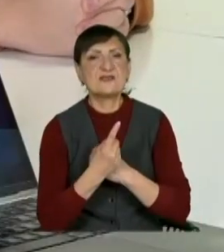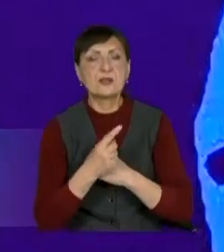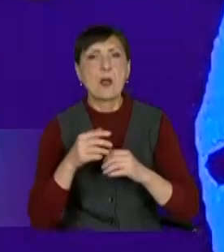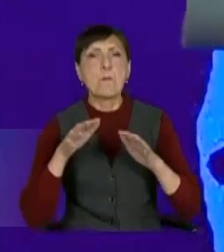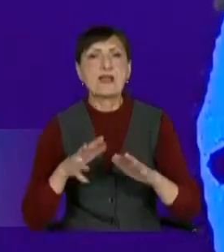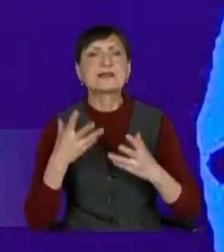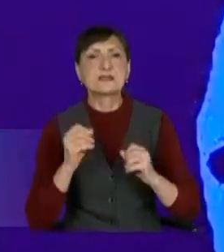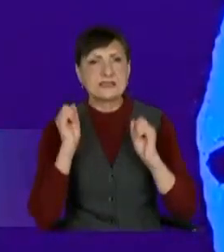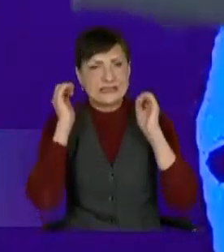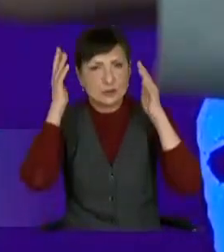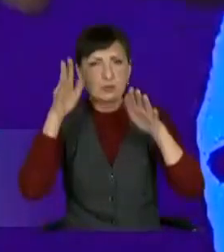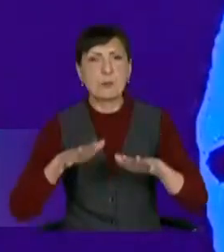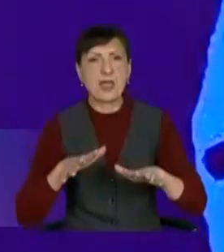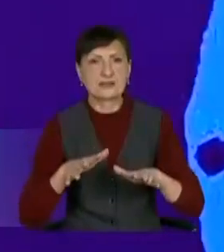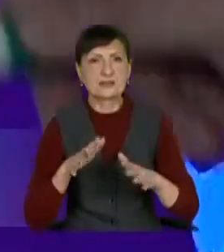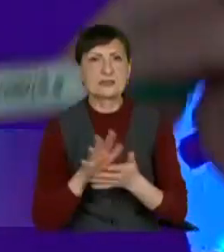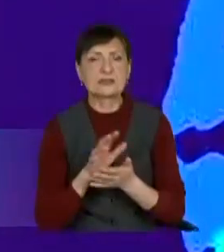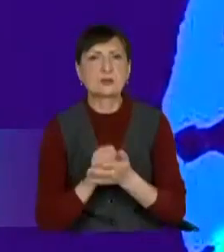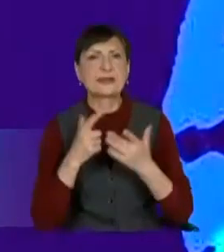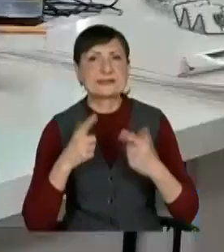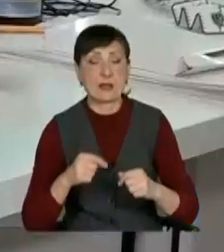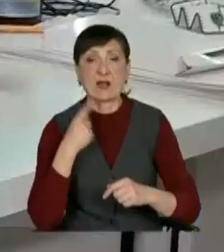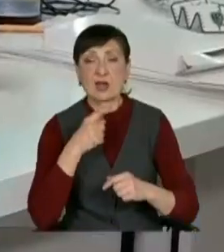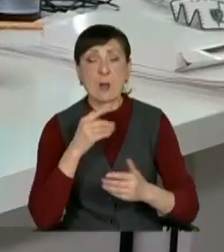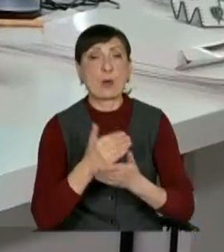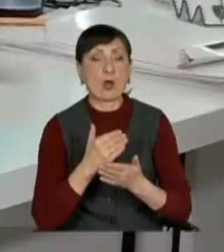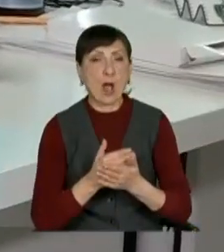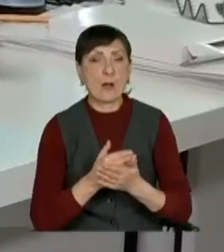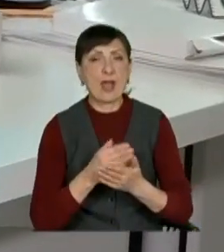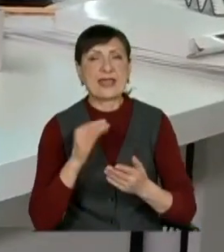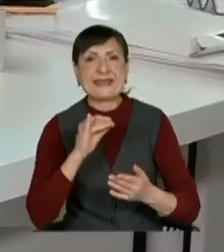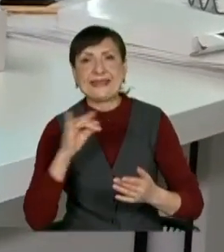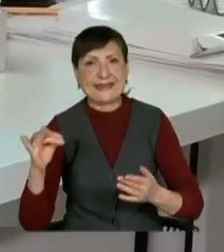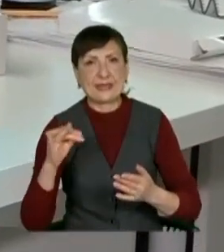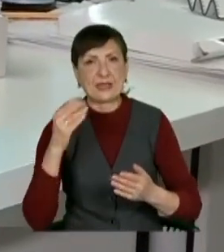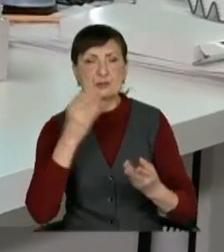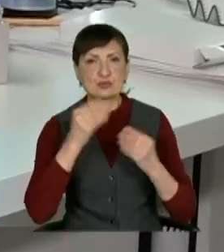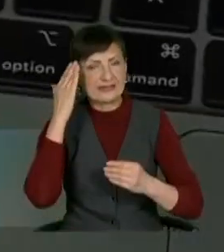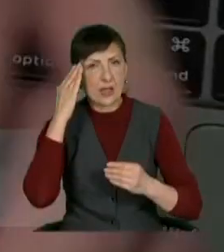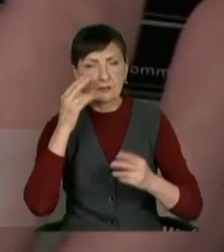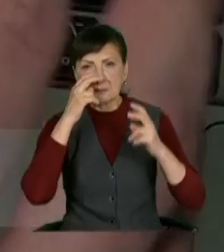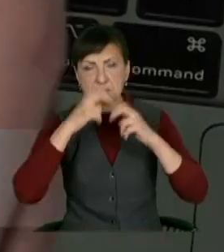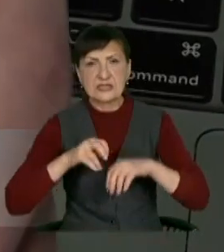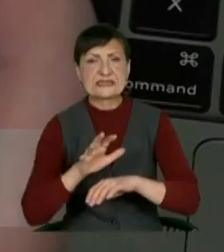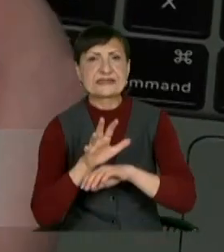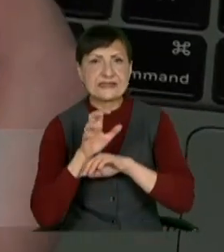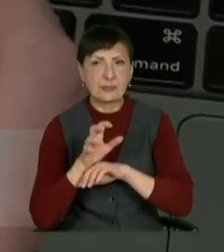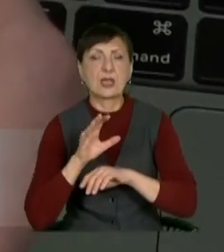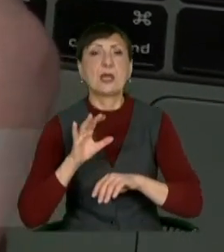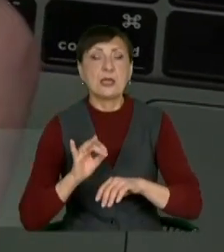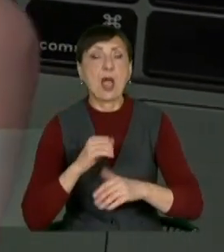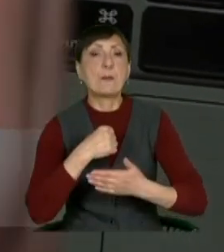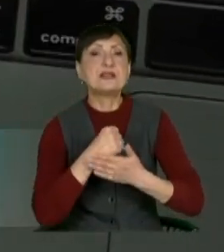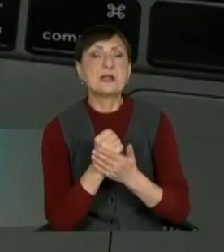выявлять зоны поражения мозга при инсульте. По словам специалистов, программа с помощью искусственного интеллекта анализирует снимки в реальном времени